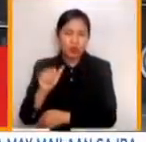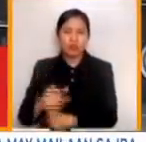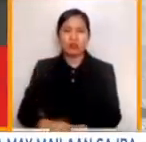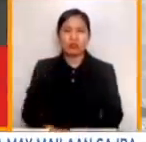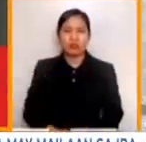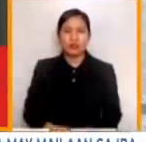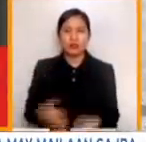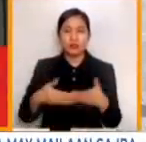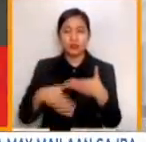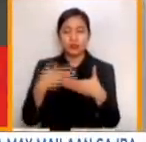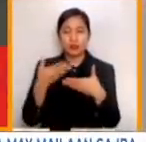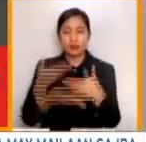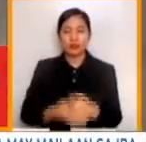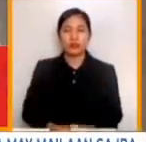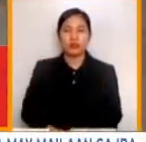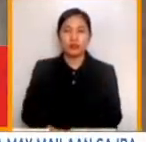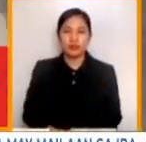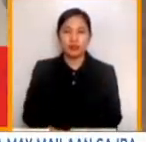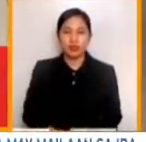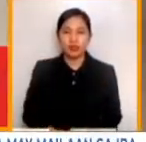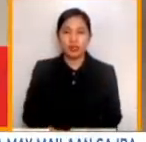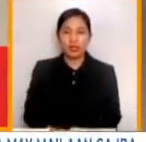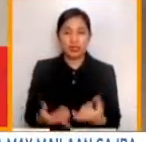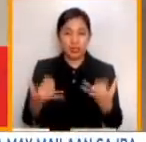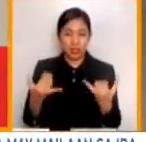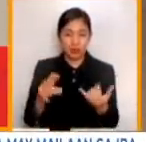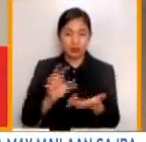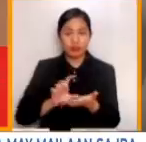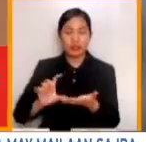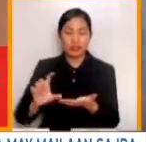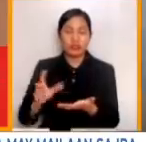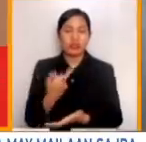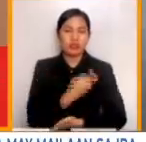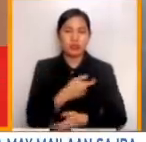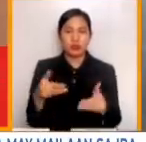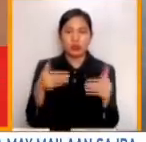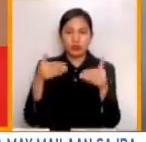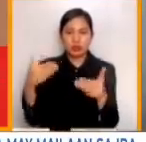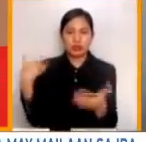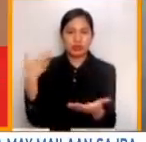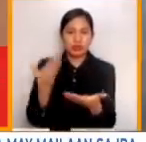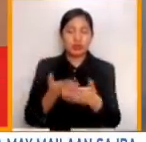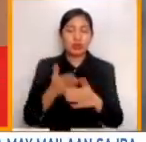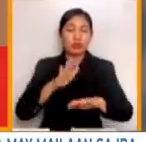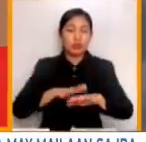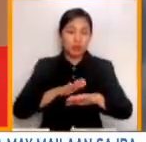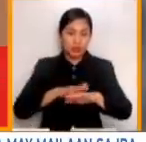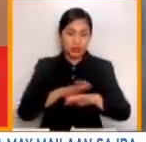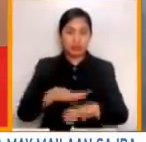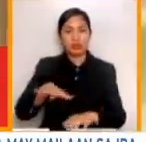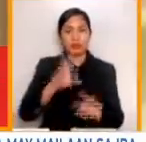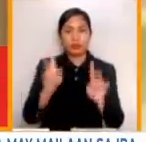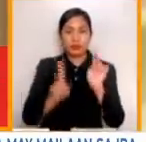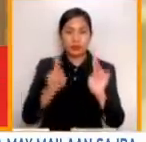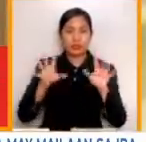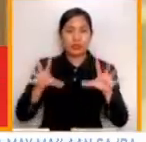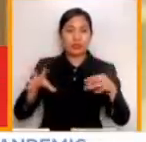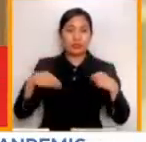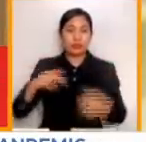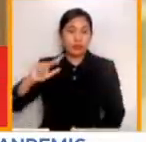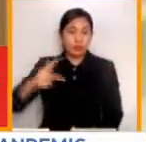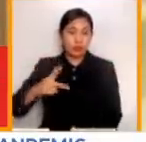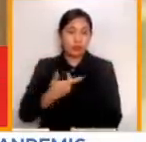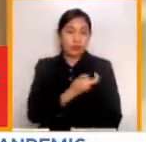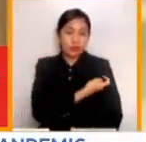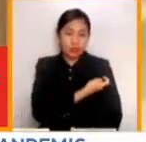Habang patuloy ang pagdating ng supply ng bakuna, nagbabala ang Pangulo sa mga nais magpabakuna ng higit sa 2 beses o yung booster shot para